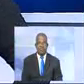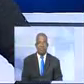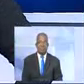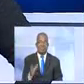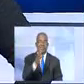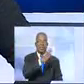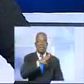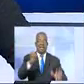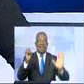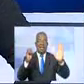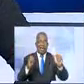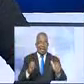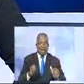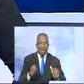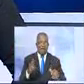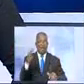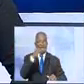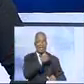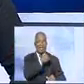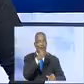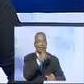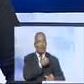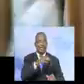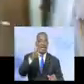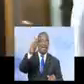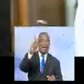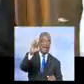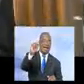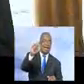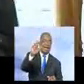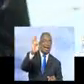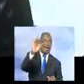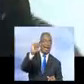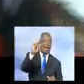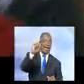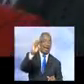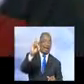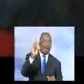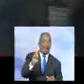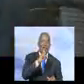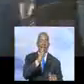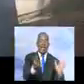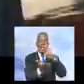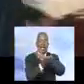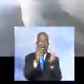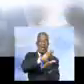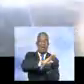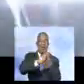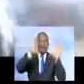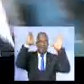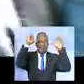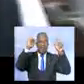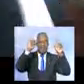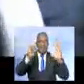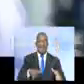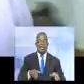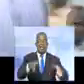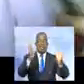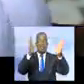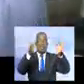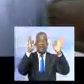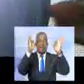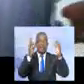Michel Kafando prend la tête du Burkina Faso pour la période de transition jusqu'à novembre 2015 donc. Ancien ministre